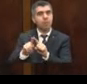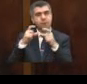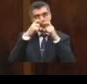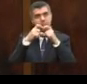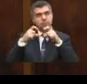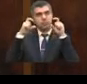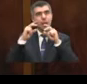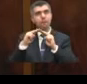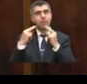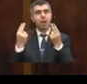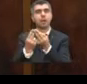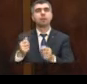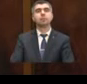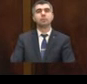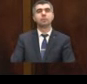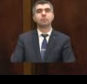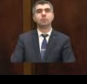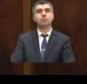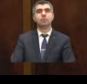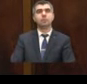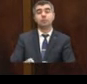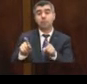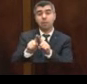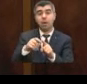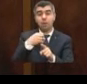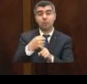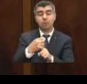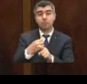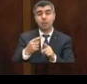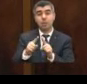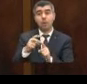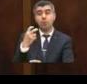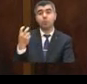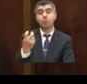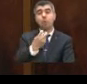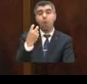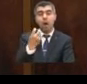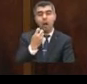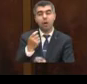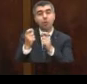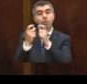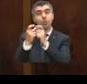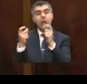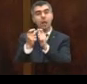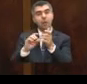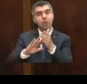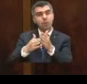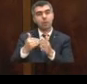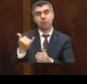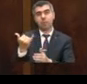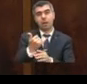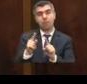الوقائية. وفي هذا السياق نذكر بالضرر الذي طال القطاع السياحي والمقاولات المرتبطة به، حيث بات من الضروري